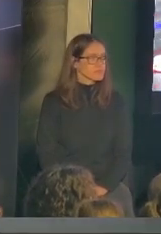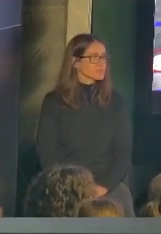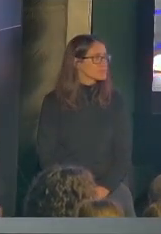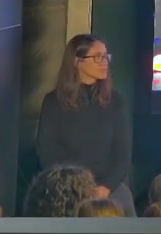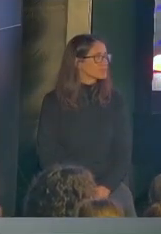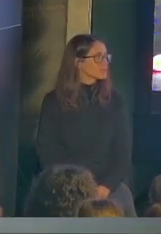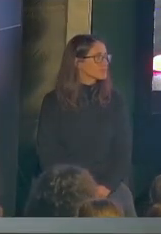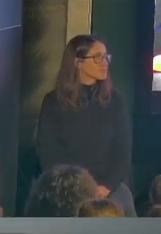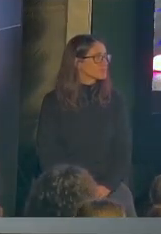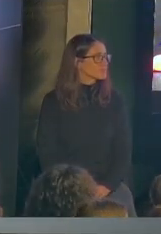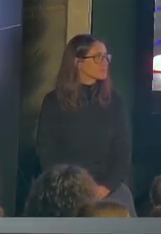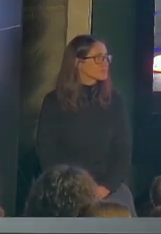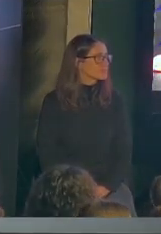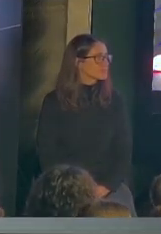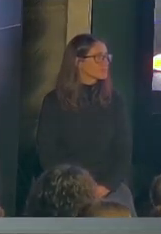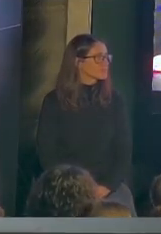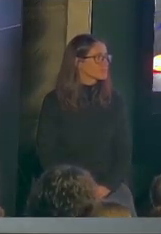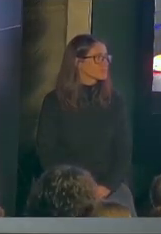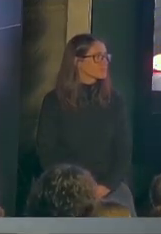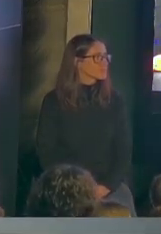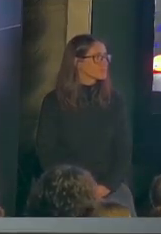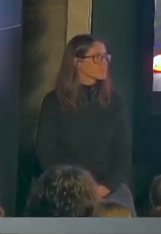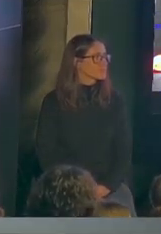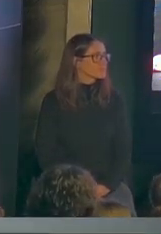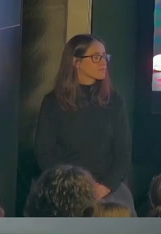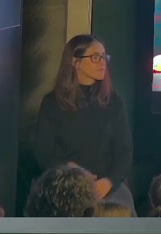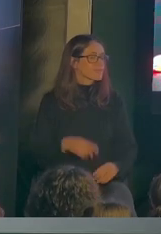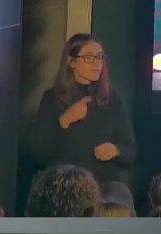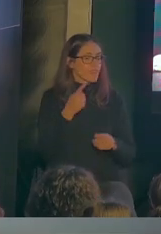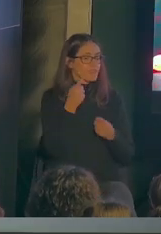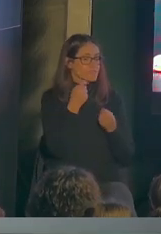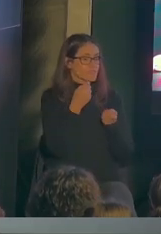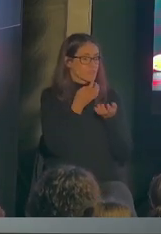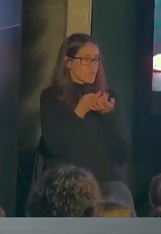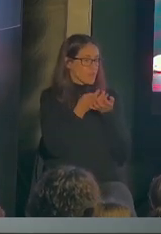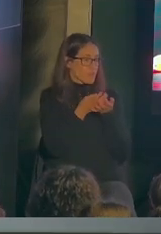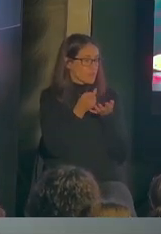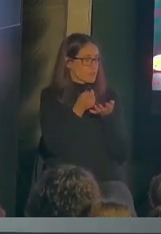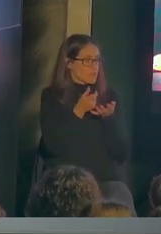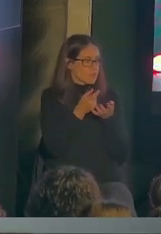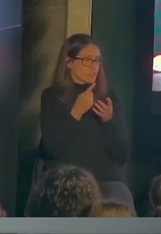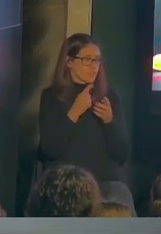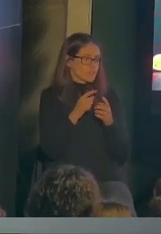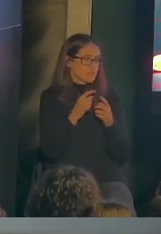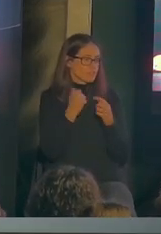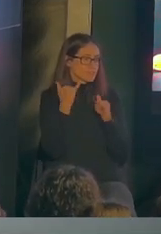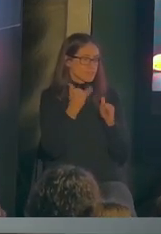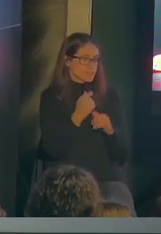només en tinc un. Així és molt petitó. Això és la remolatxa, vale?